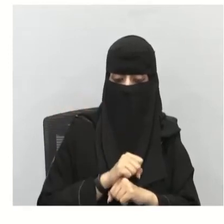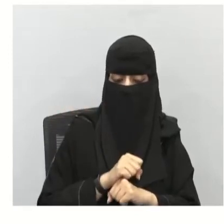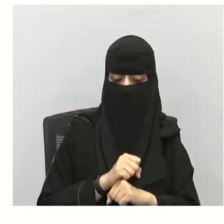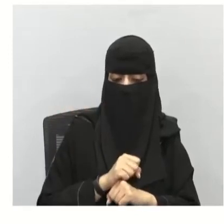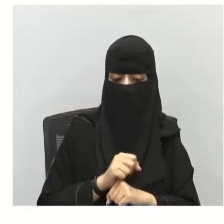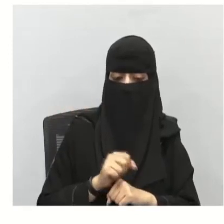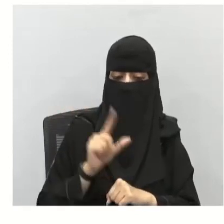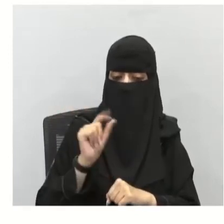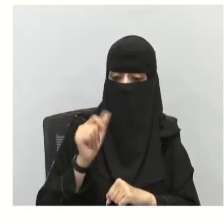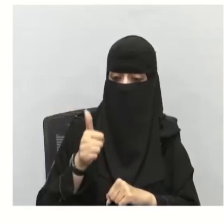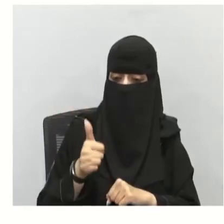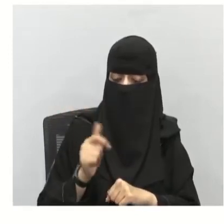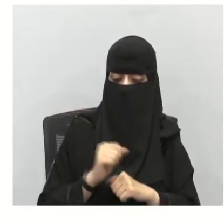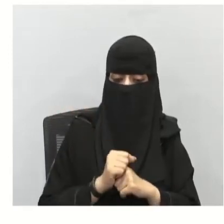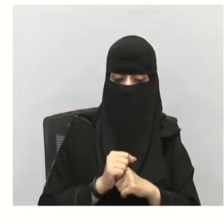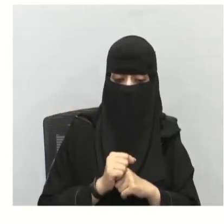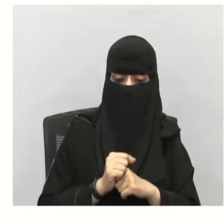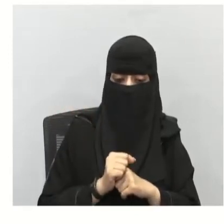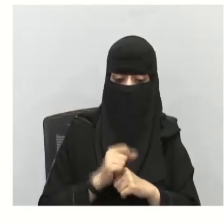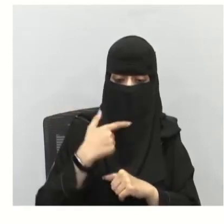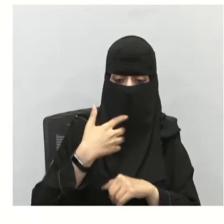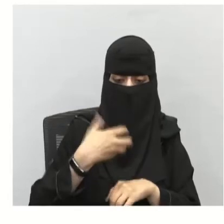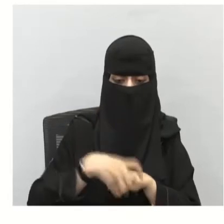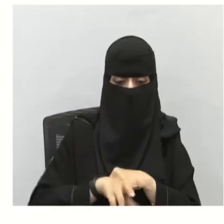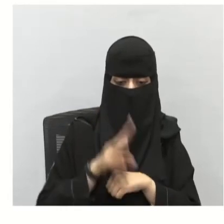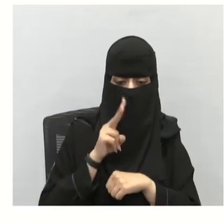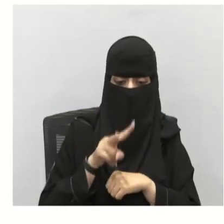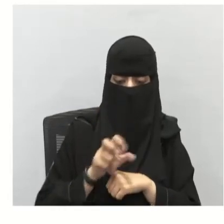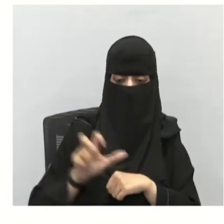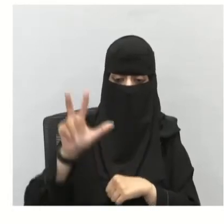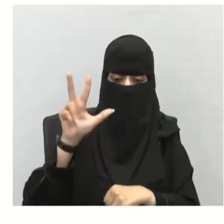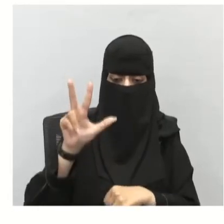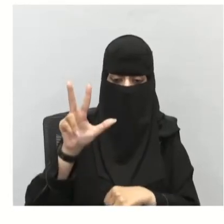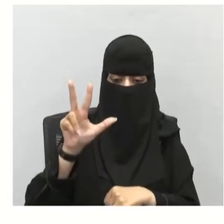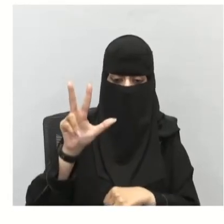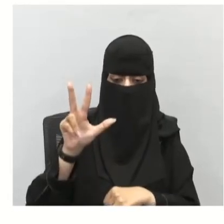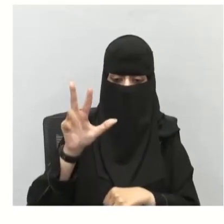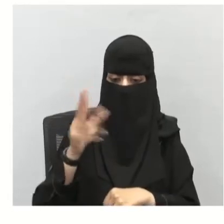المعركة. أحسنتم، نوعها المعركة.